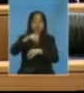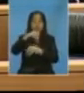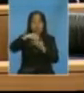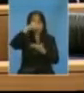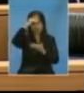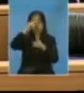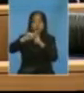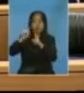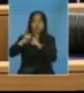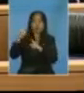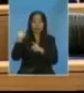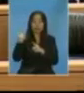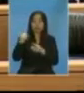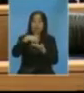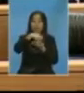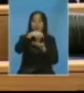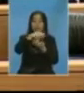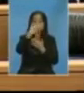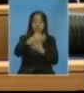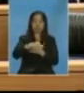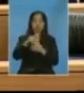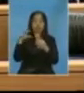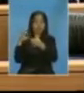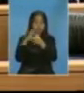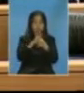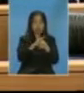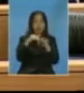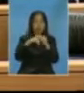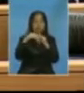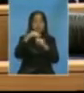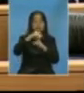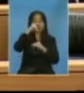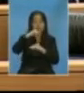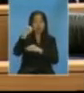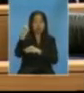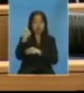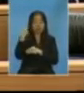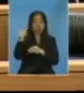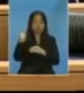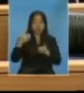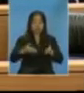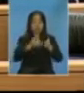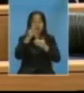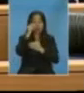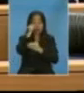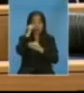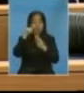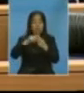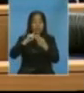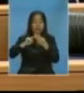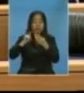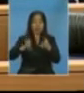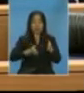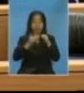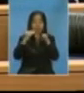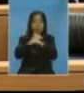ส.ชินวรกล่าวไปเมื่อสักครู่ก็เป็นเพียงส่วนหนึ่งนะครับมีเรื่องแหล่งน้ำมีเรื่องถนนโดยเฉพาะถนนในชนบทที่เกิด